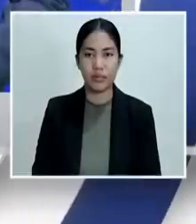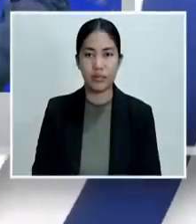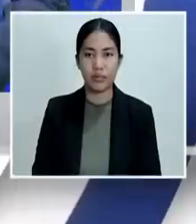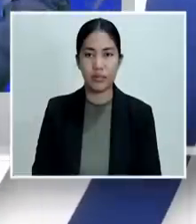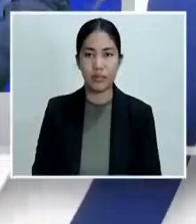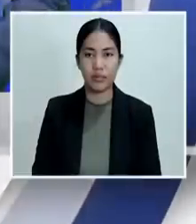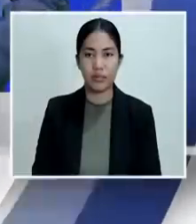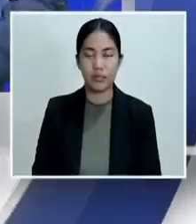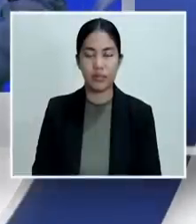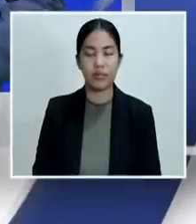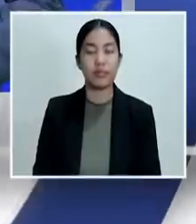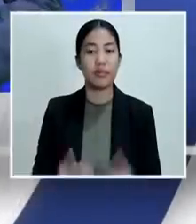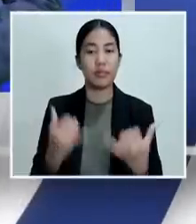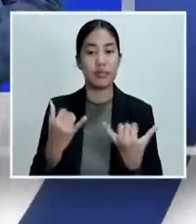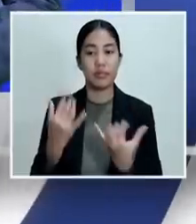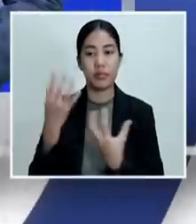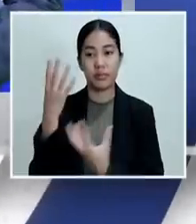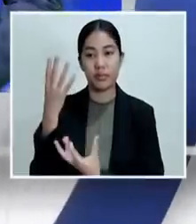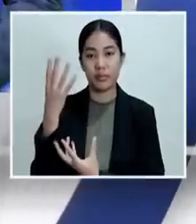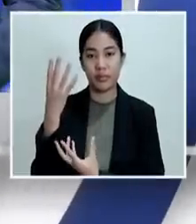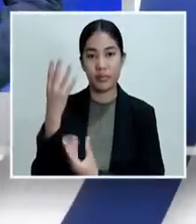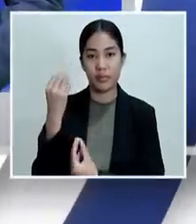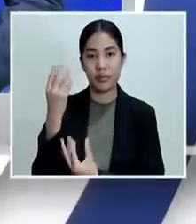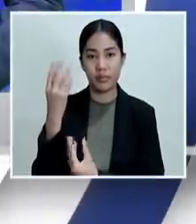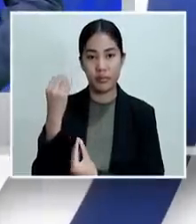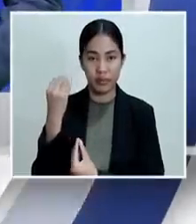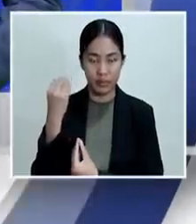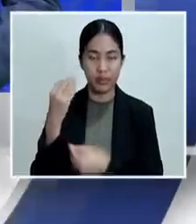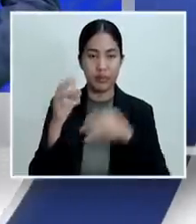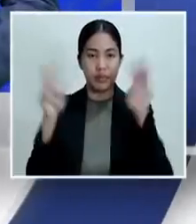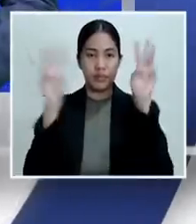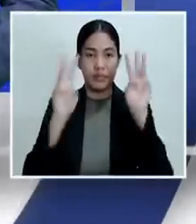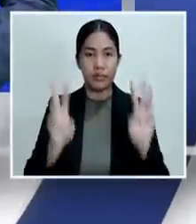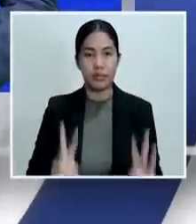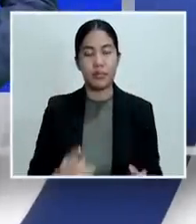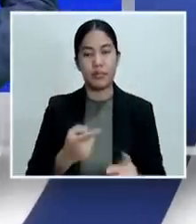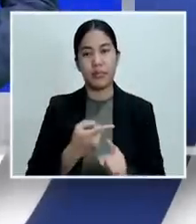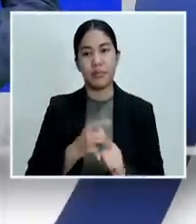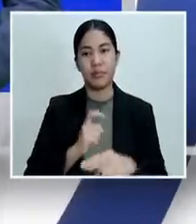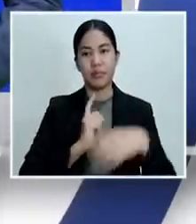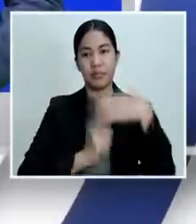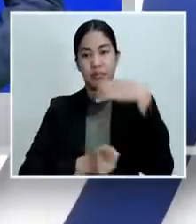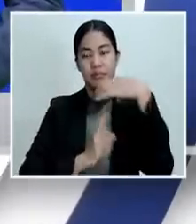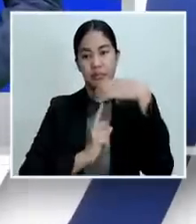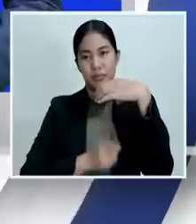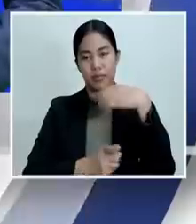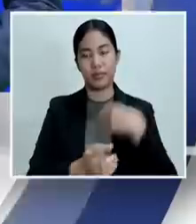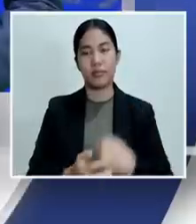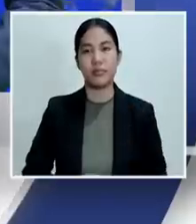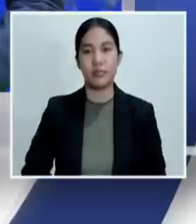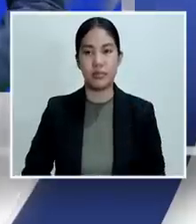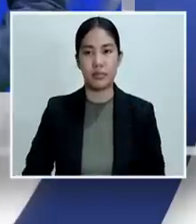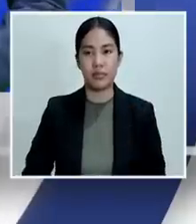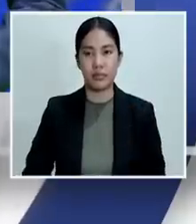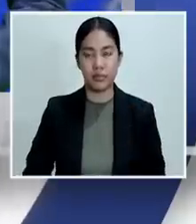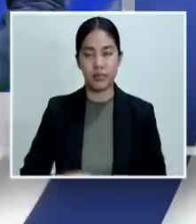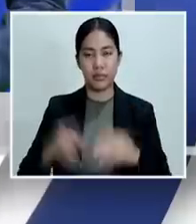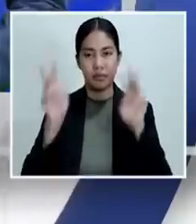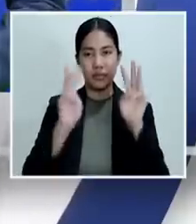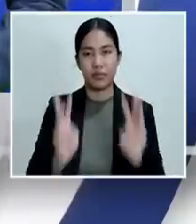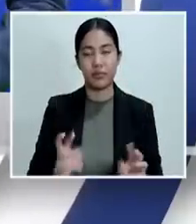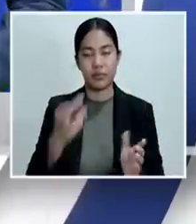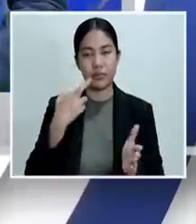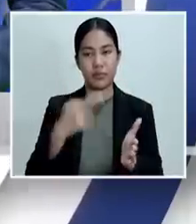At alamin natin ngayon ang magiging lagay po ng panahon mula kay ABS-CBN resident meteorologist Ariel